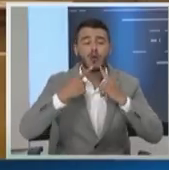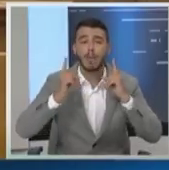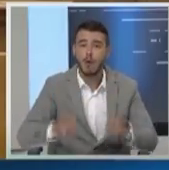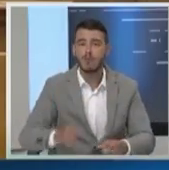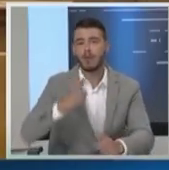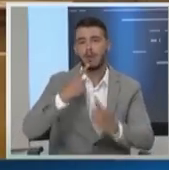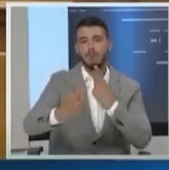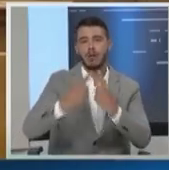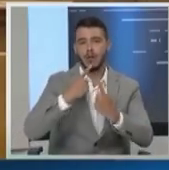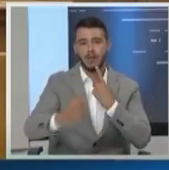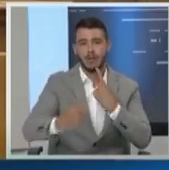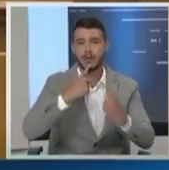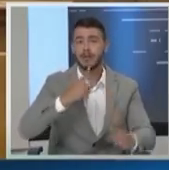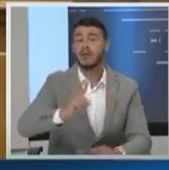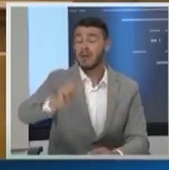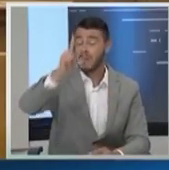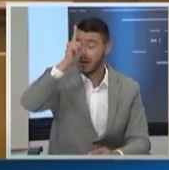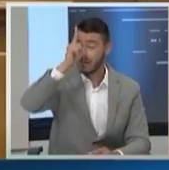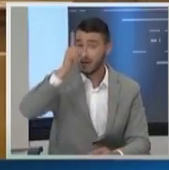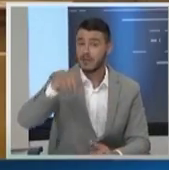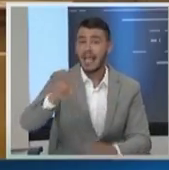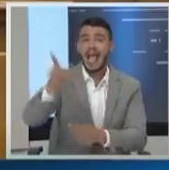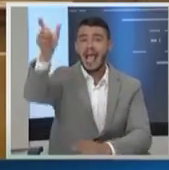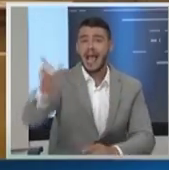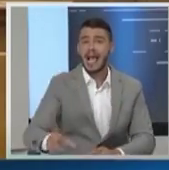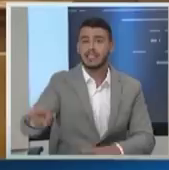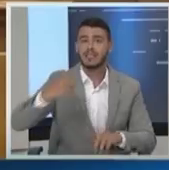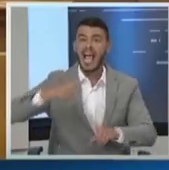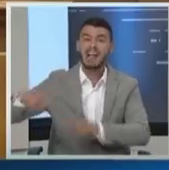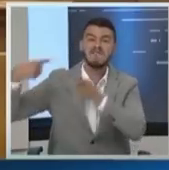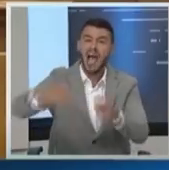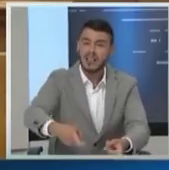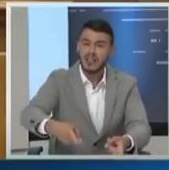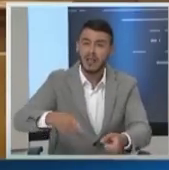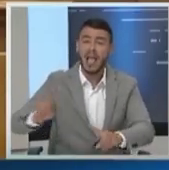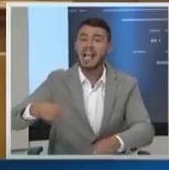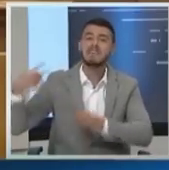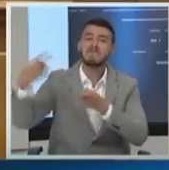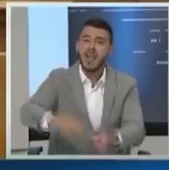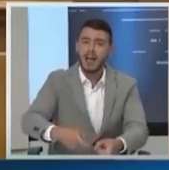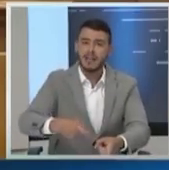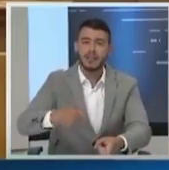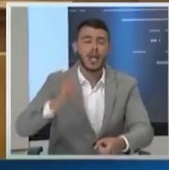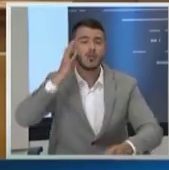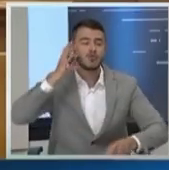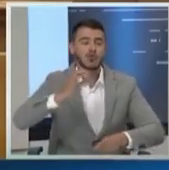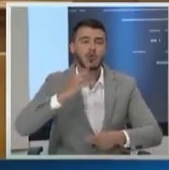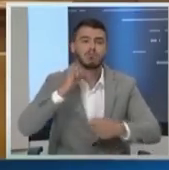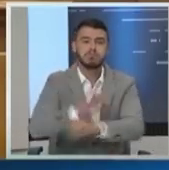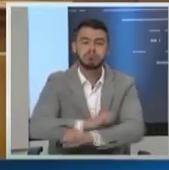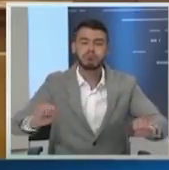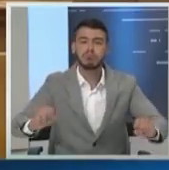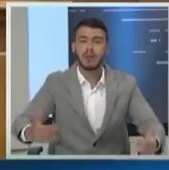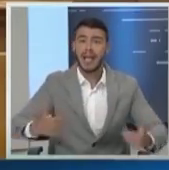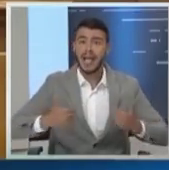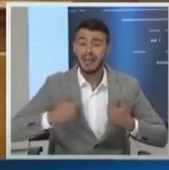περήφανοι που όταν εσείς εκβιάζατε και τρομοκρατούσατε για να αποσπάσετε το ναι του, εμείς δίναμε τη